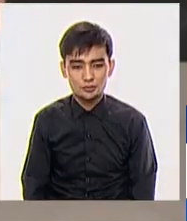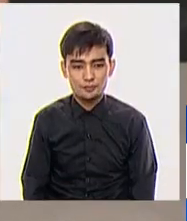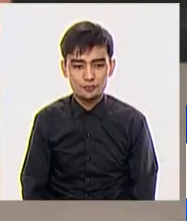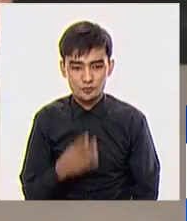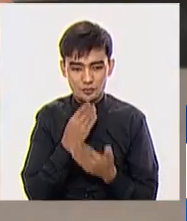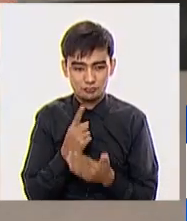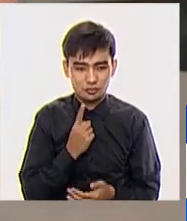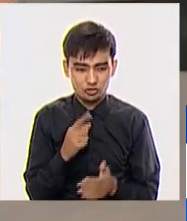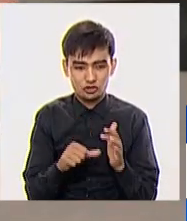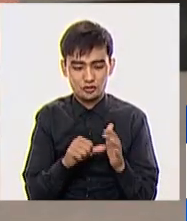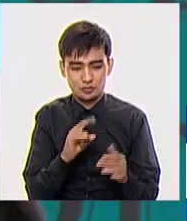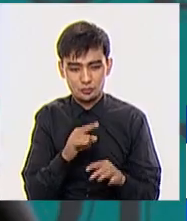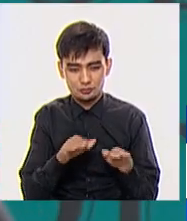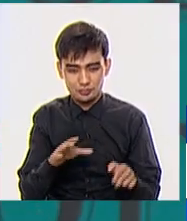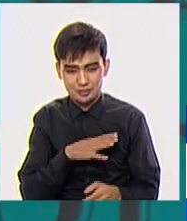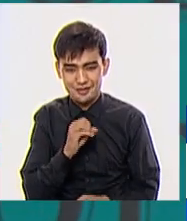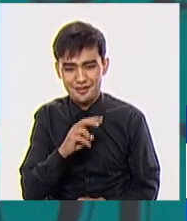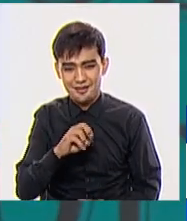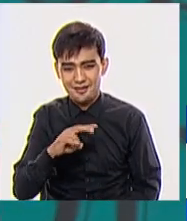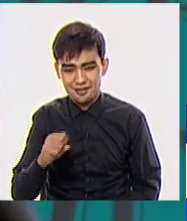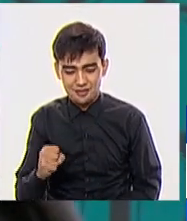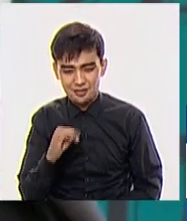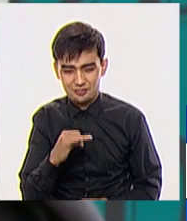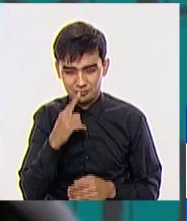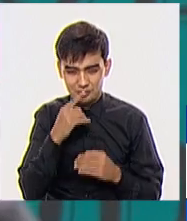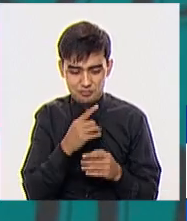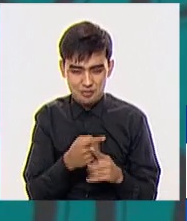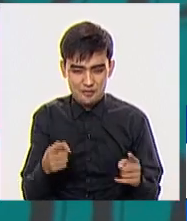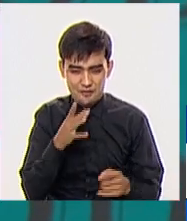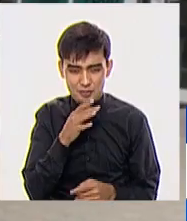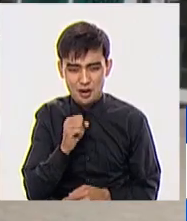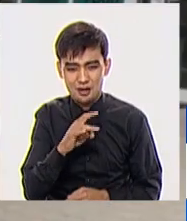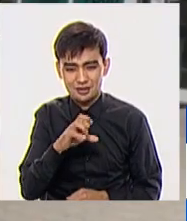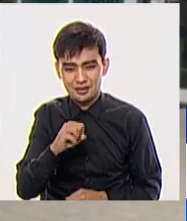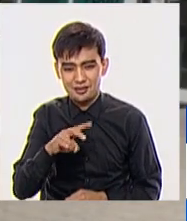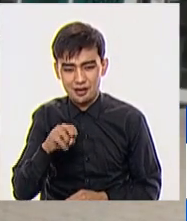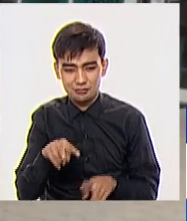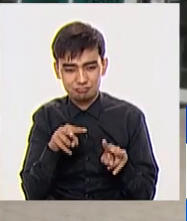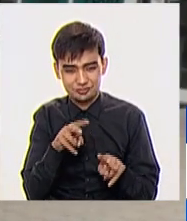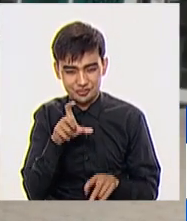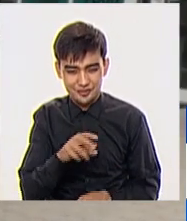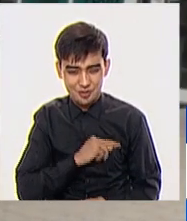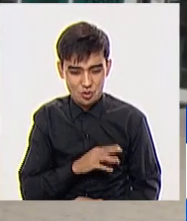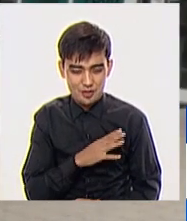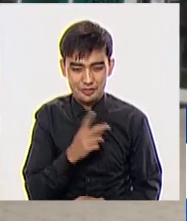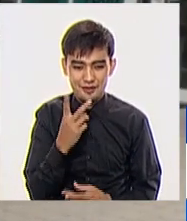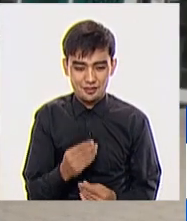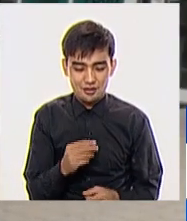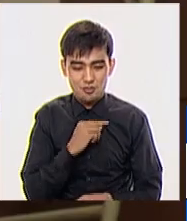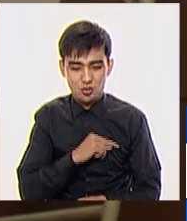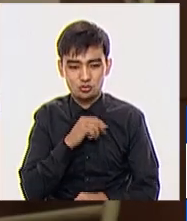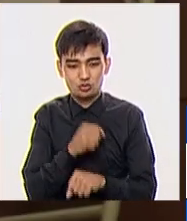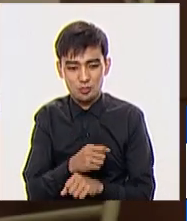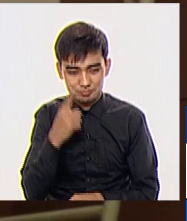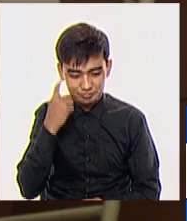Өзі жалғыз 6 бала тәрбиелеп отырған Елена Якименко біраз уақыттан бері Арсеналда контролер боп жұмыс істейді екен. 2 күн бұрын жұмысты